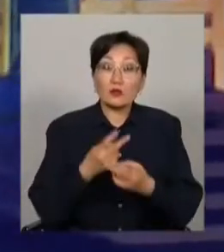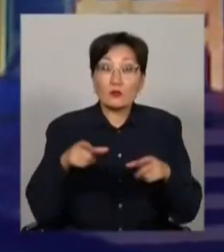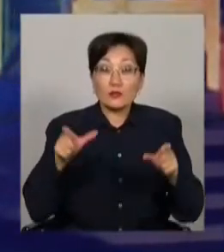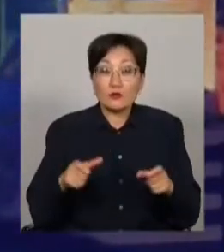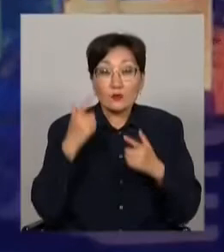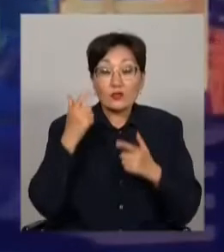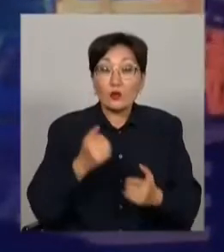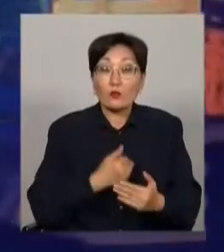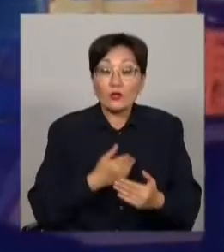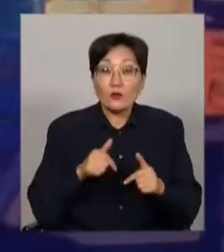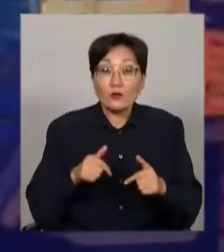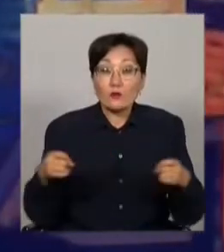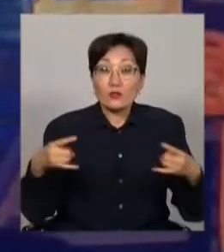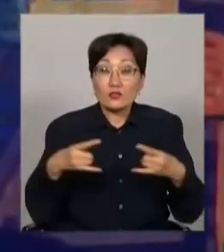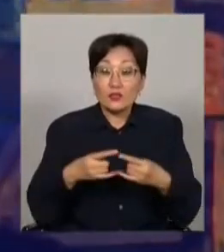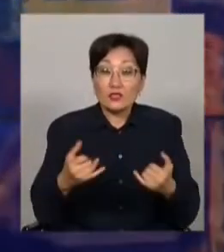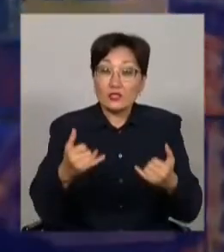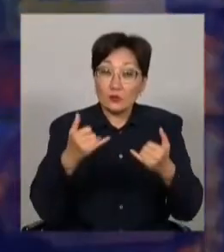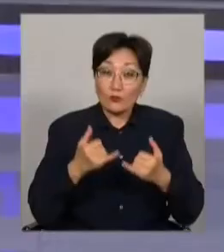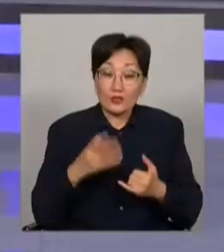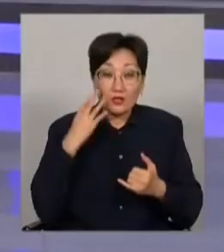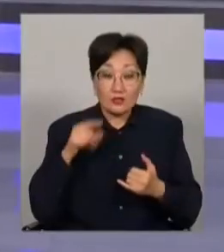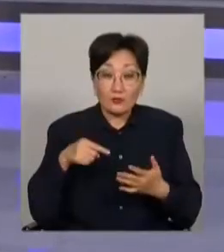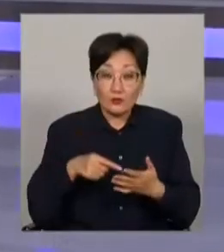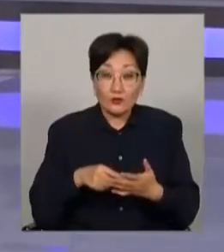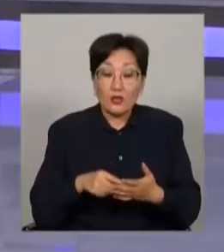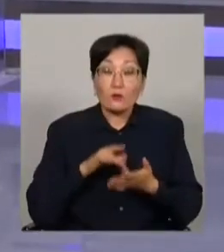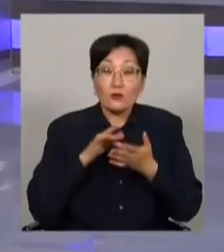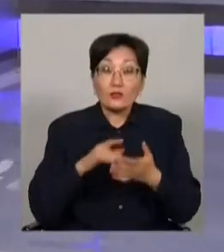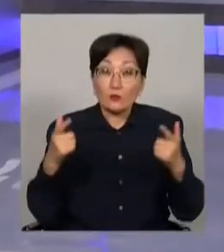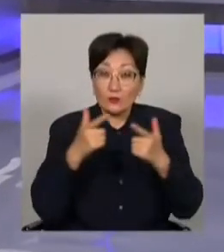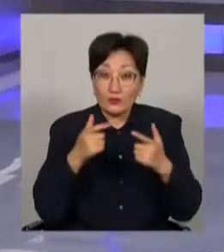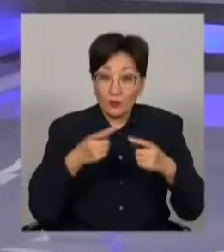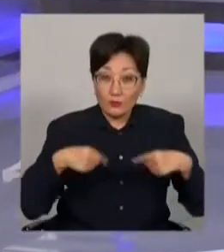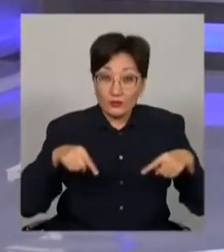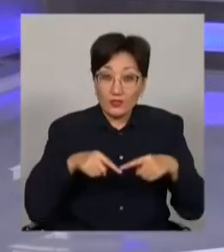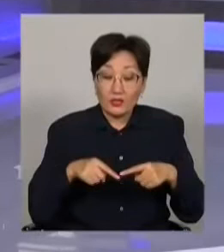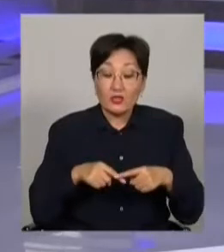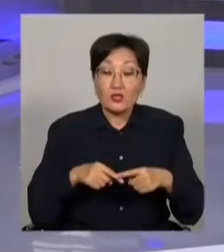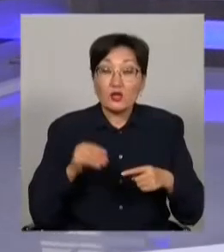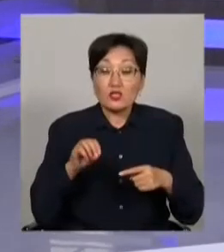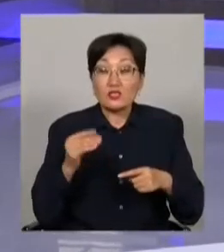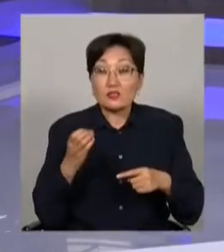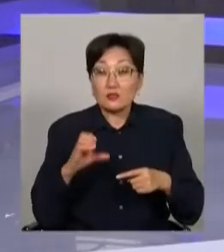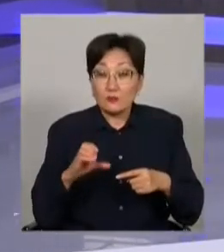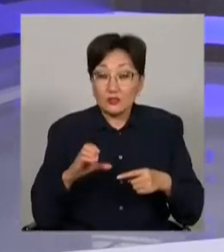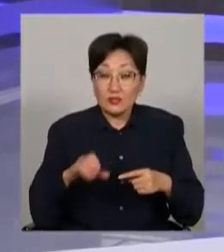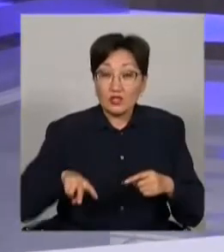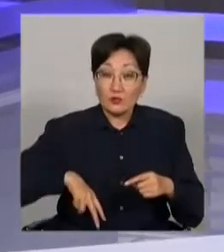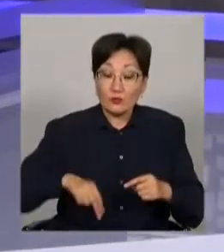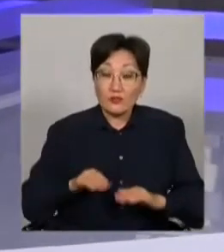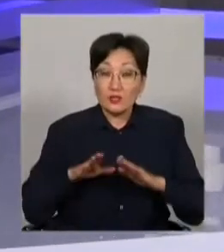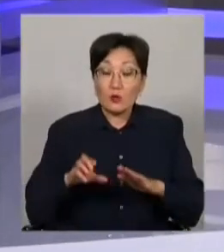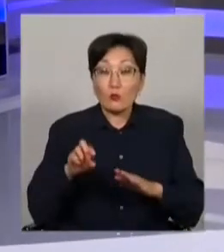еске сала кетейін, бізге студияға қонаққа келген Алматы қаласының туристік ақпараттық орталығы жауапкершілігі шектеулі серіктестігі